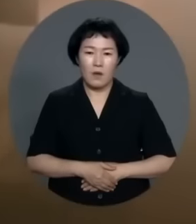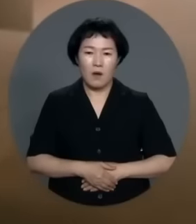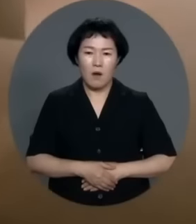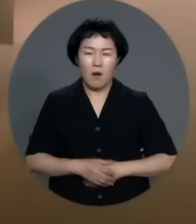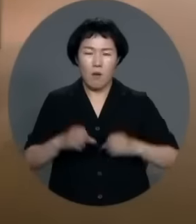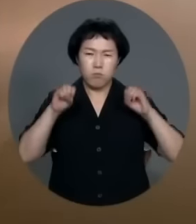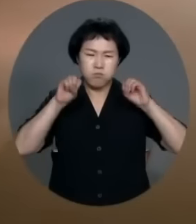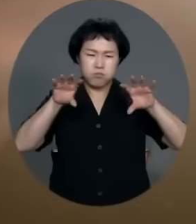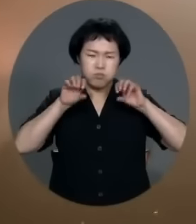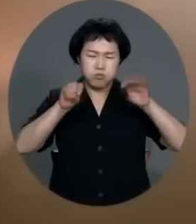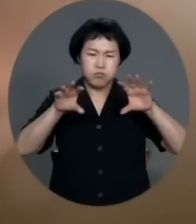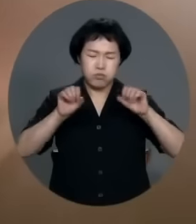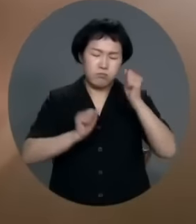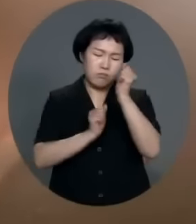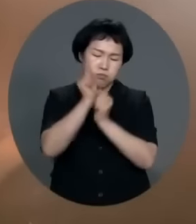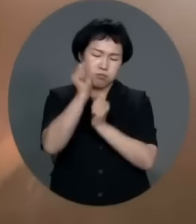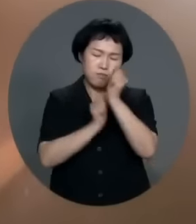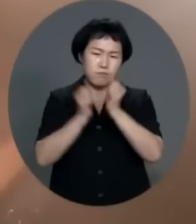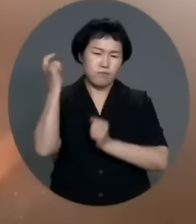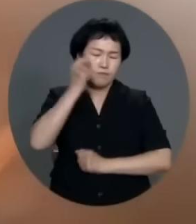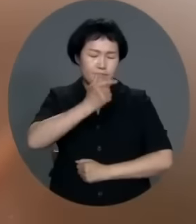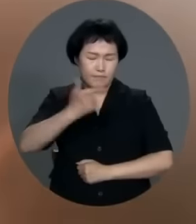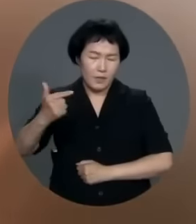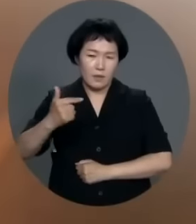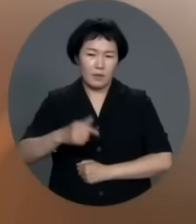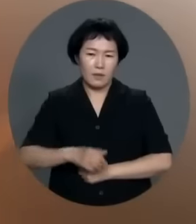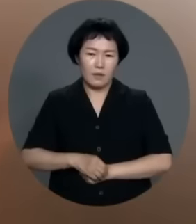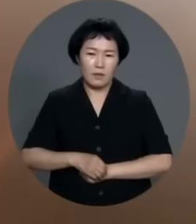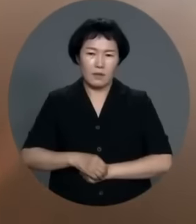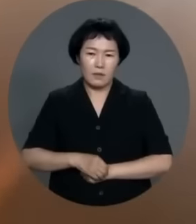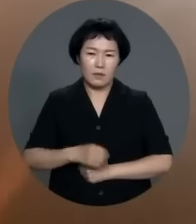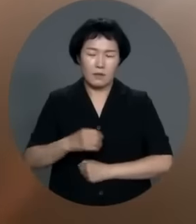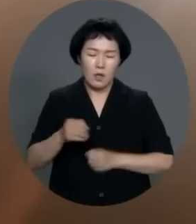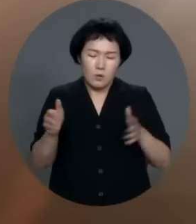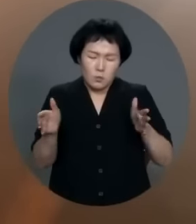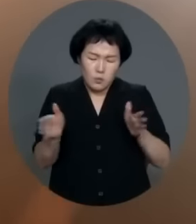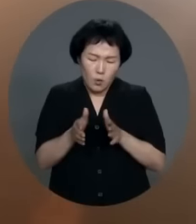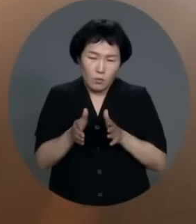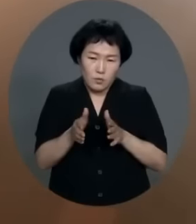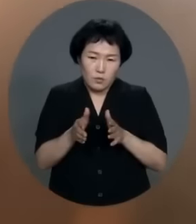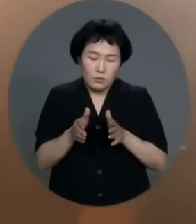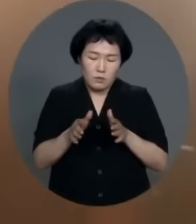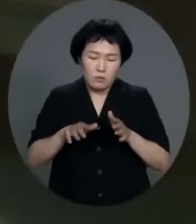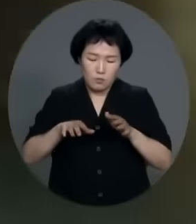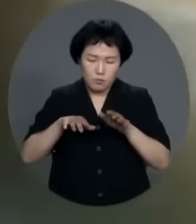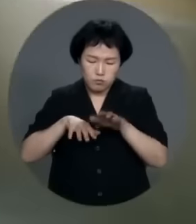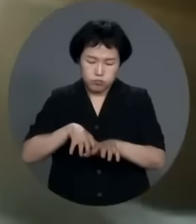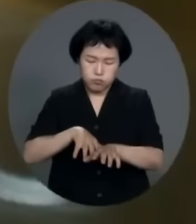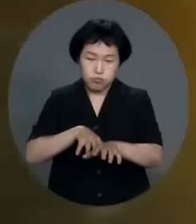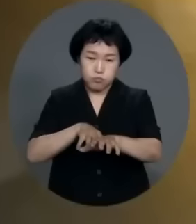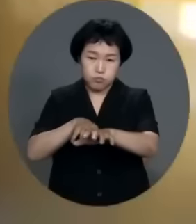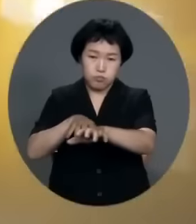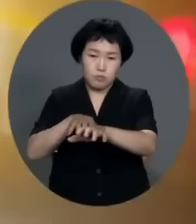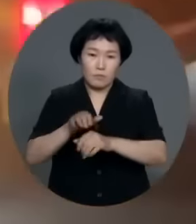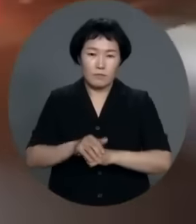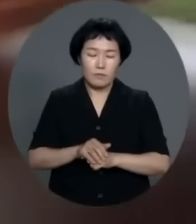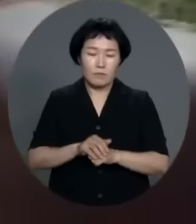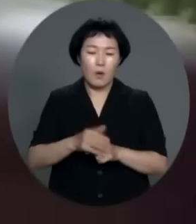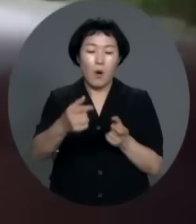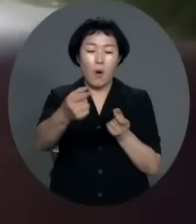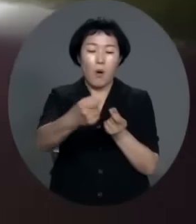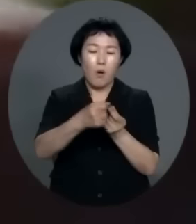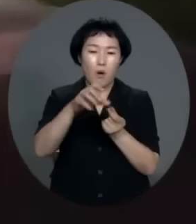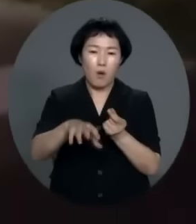번쩍이는 전조등에 요란한 엔진 소리를 내며 2차로 좁은 골목길을 점령하다시피 했습니다. 근처 물류센터로